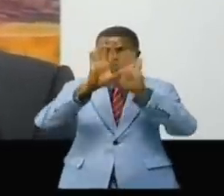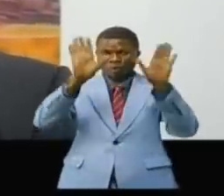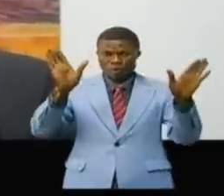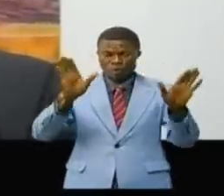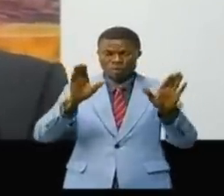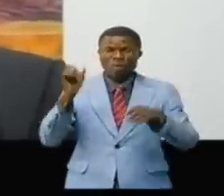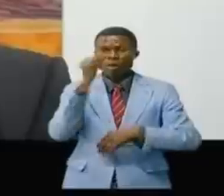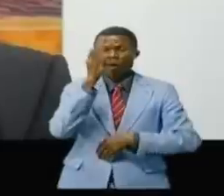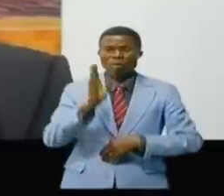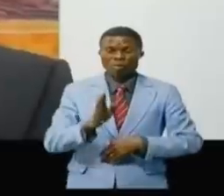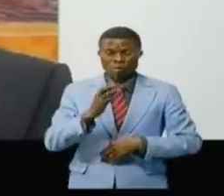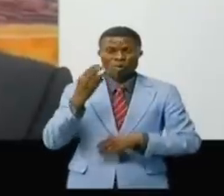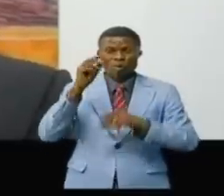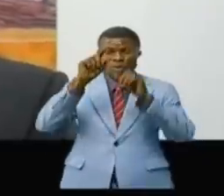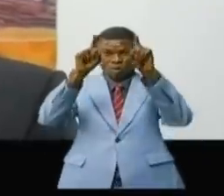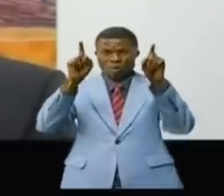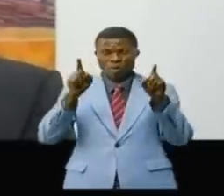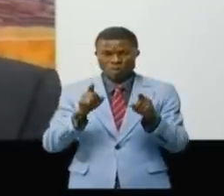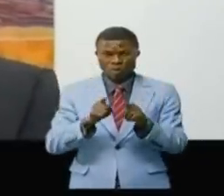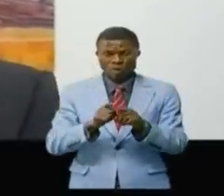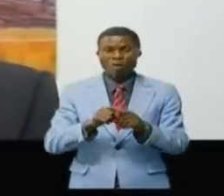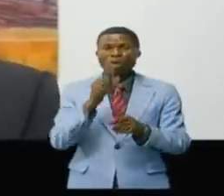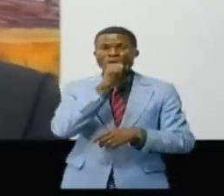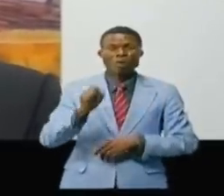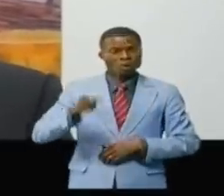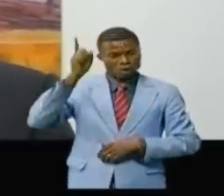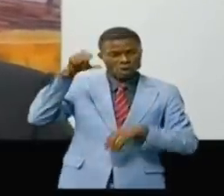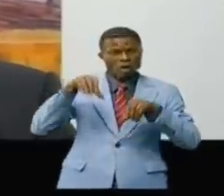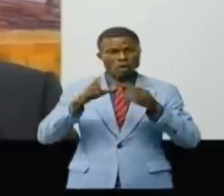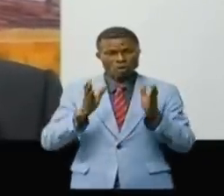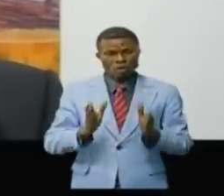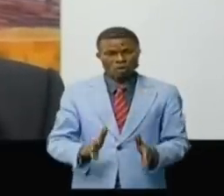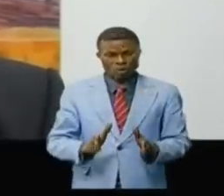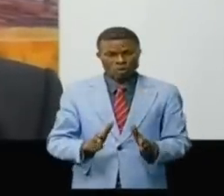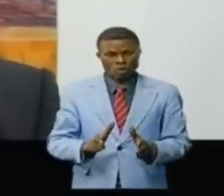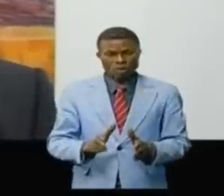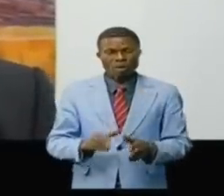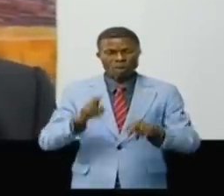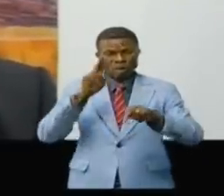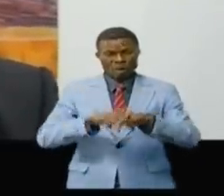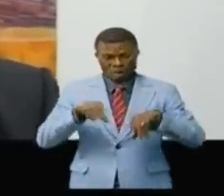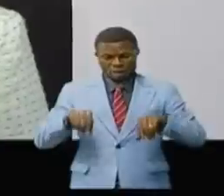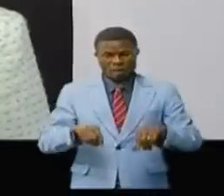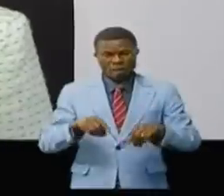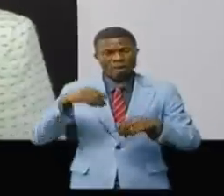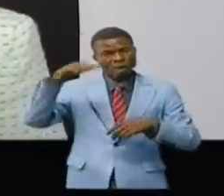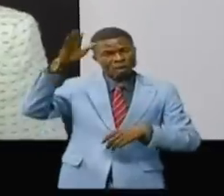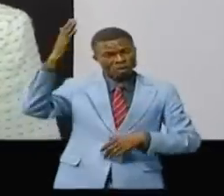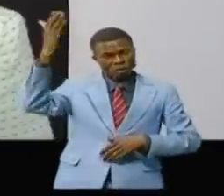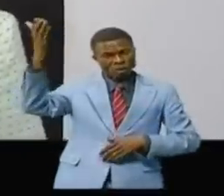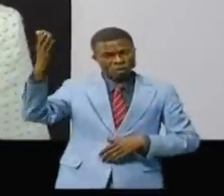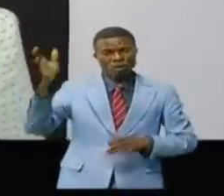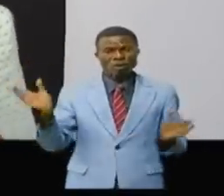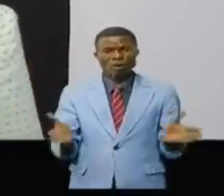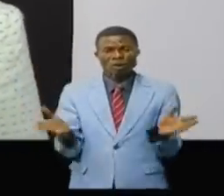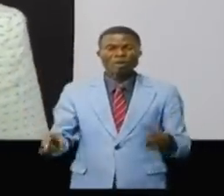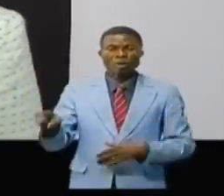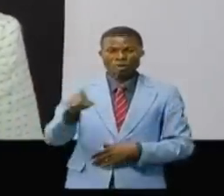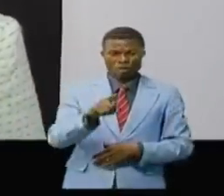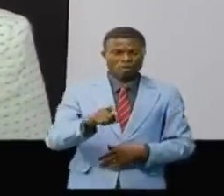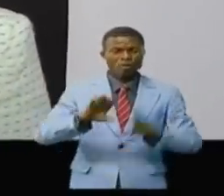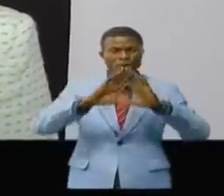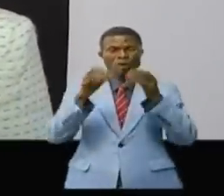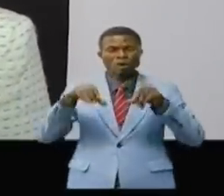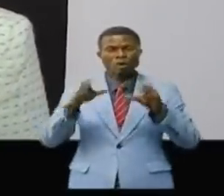les artistes visuels contemporains congolais, qu'ils soient basés en RDC ou dans la diaspora. Je vous encourage en fait vraiment tous les